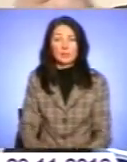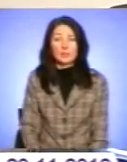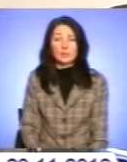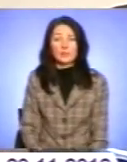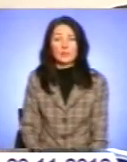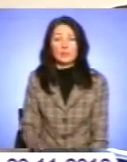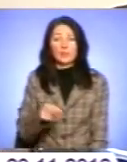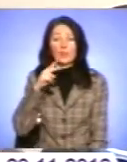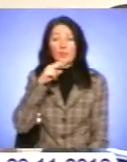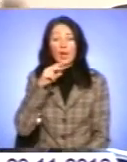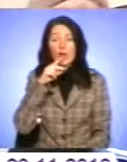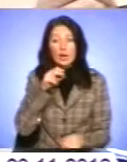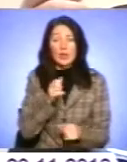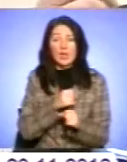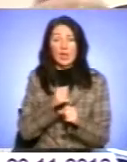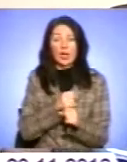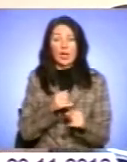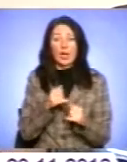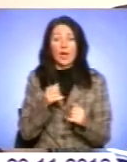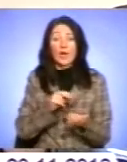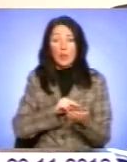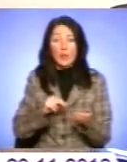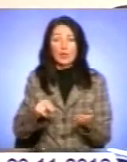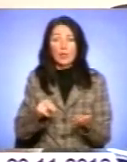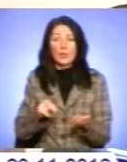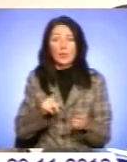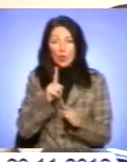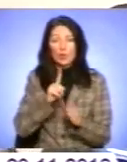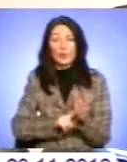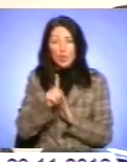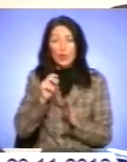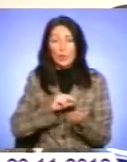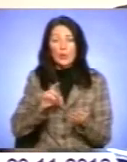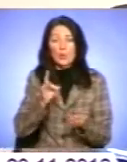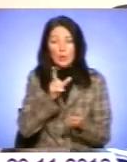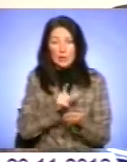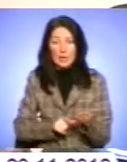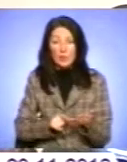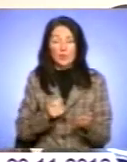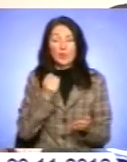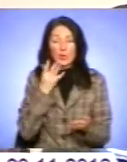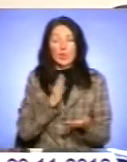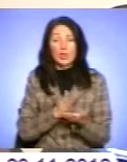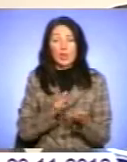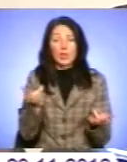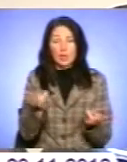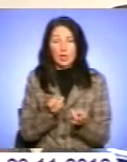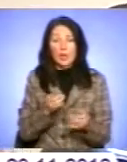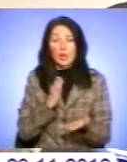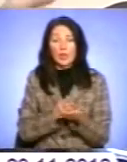гривень. Лікар виписує рецепт, безумовно, при відповідних показах, при наявності відповідного